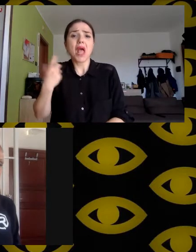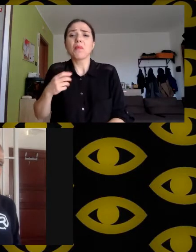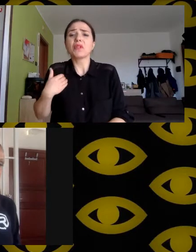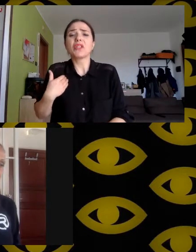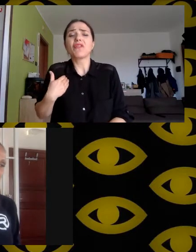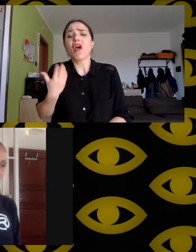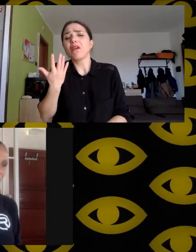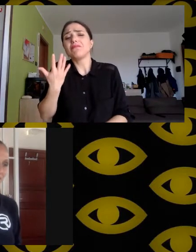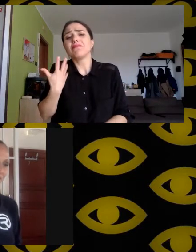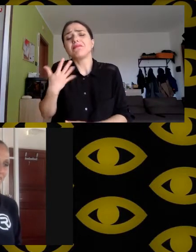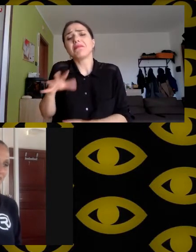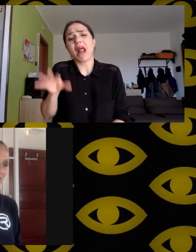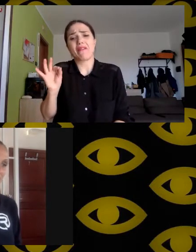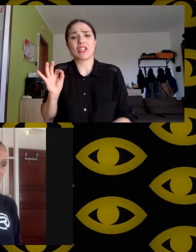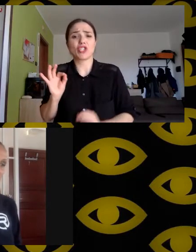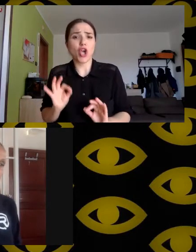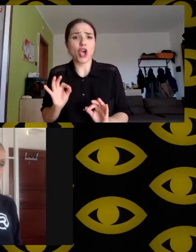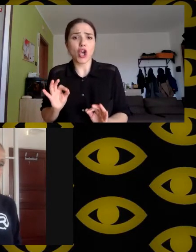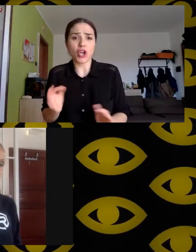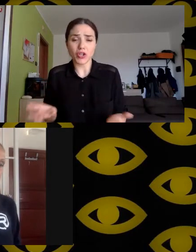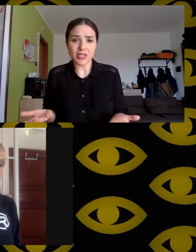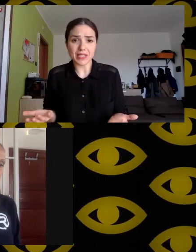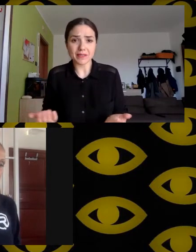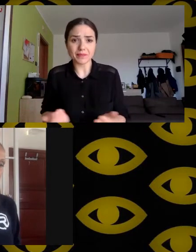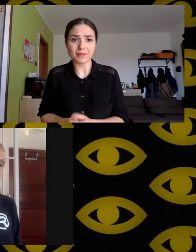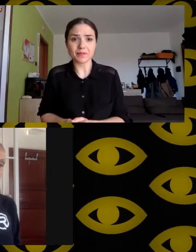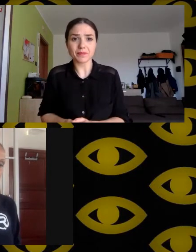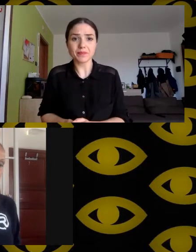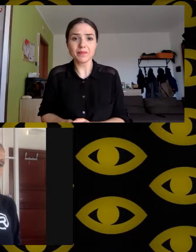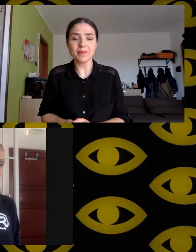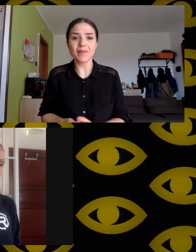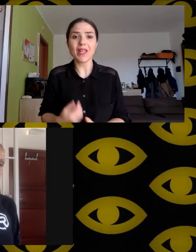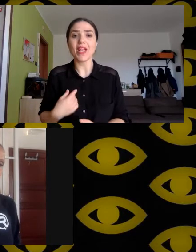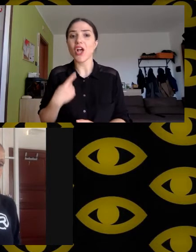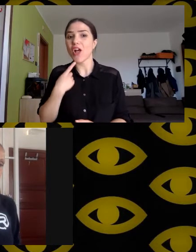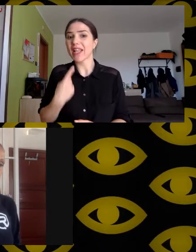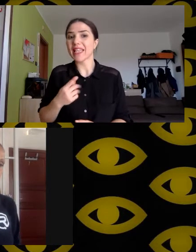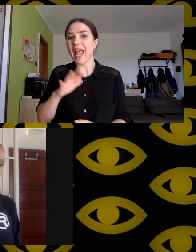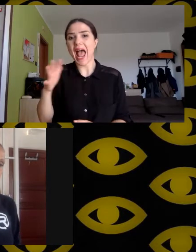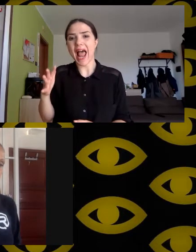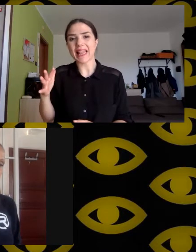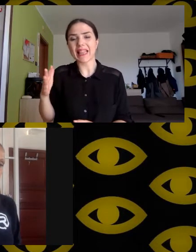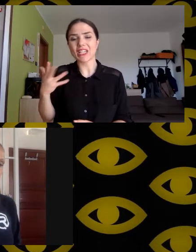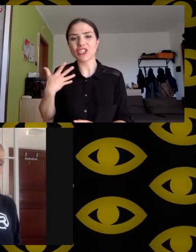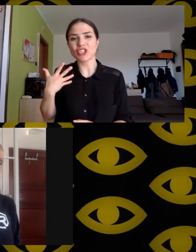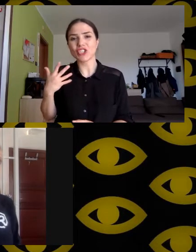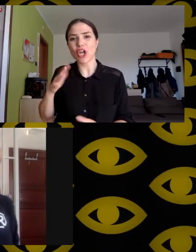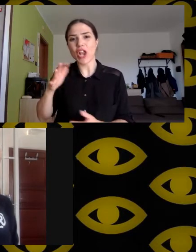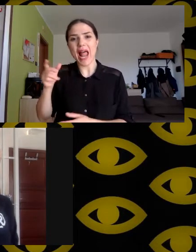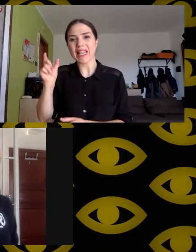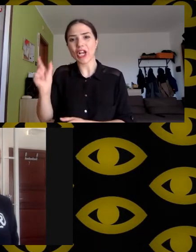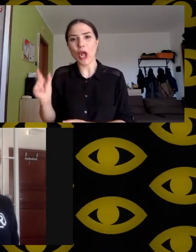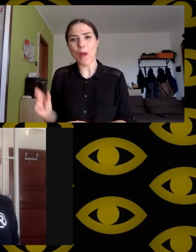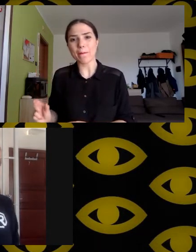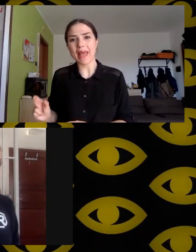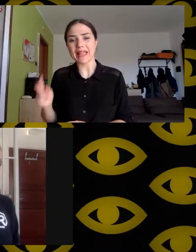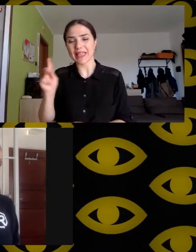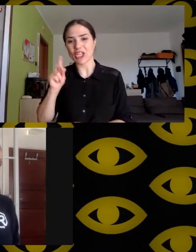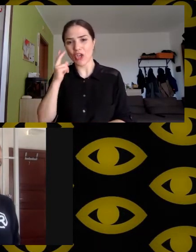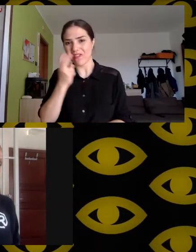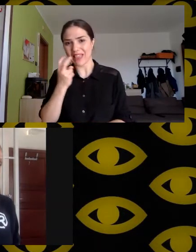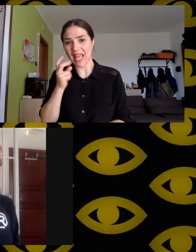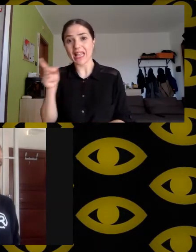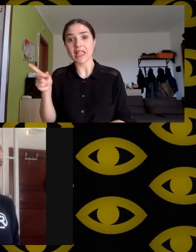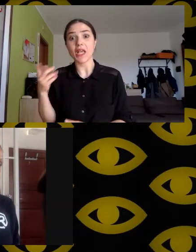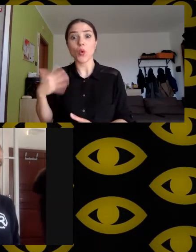preferisce farsi accompagnare. Io inviterei altri non vedenti, che c'è Luca Casella, Giulia Oblak tra i commentatori, loro sono grandi utilizzatori